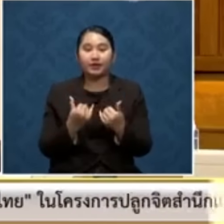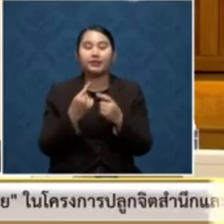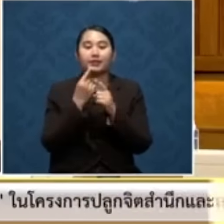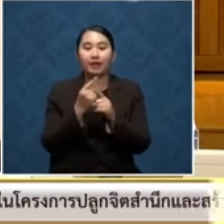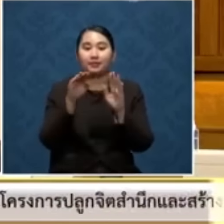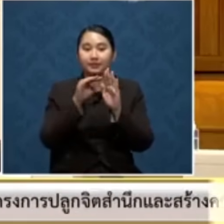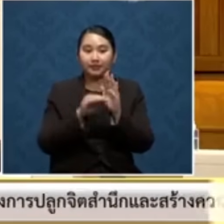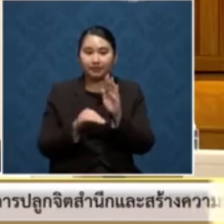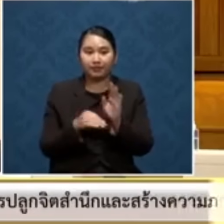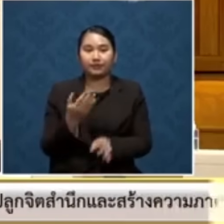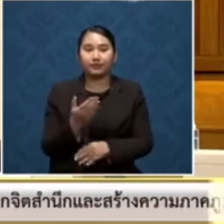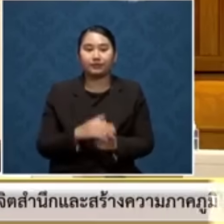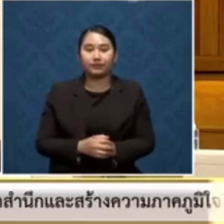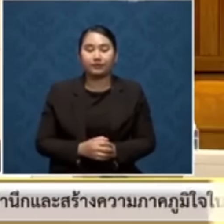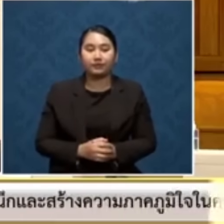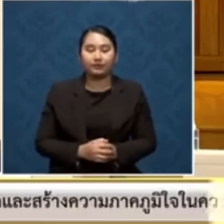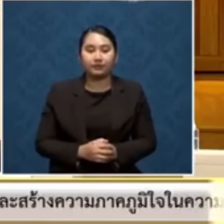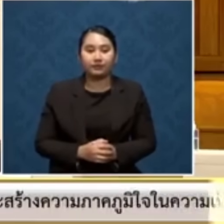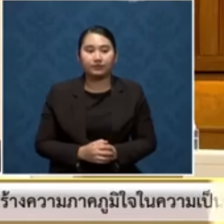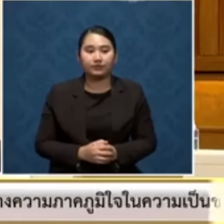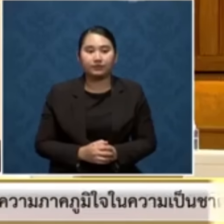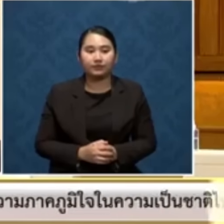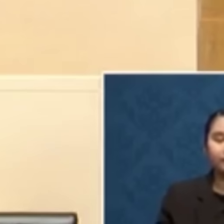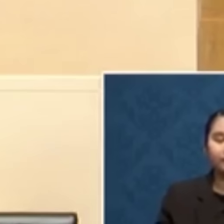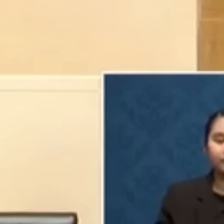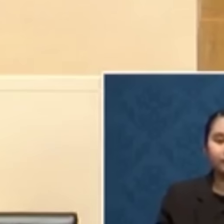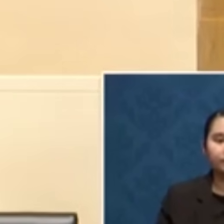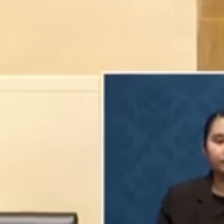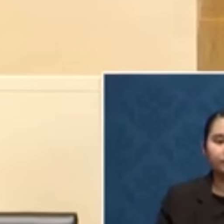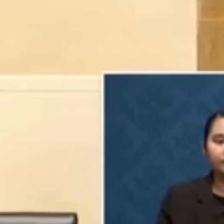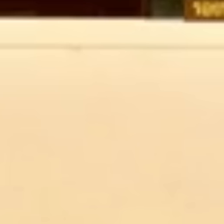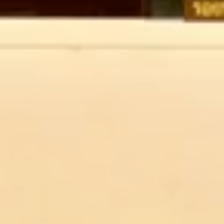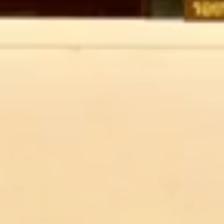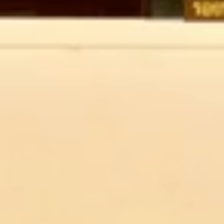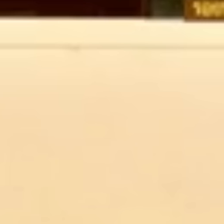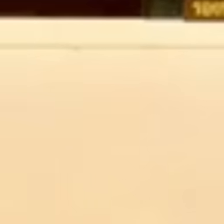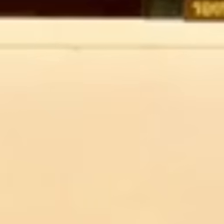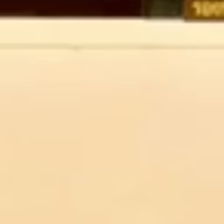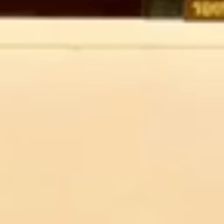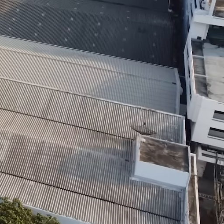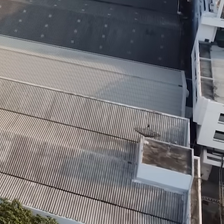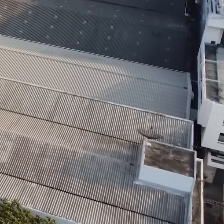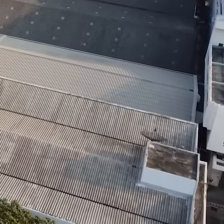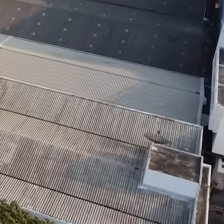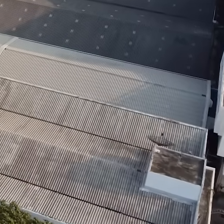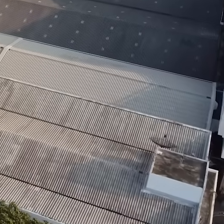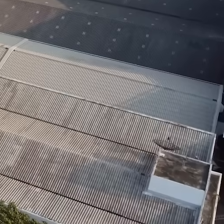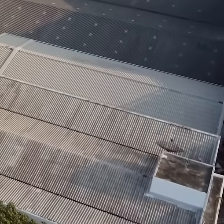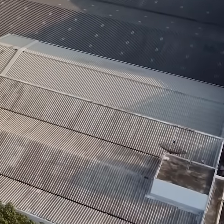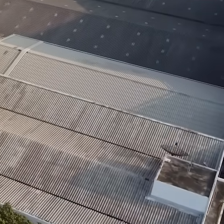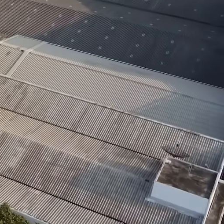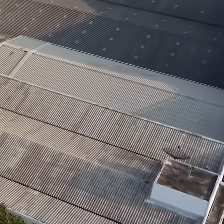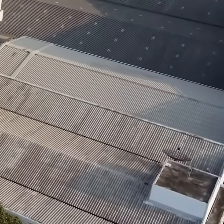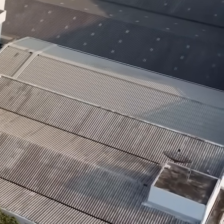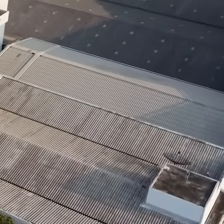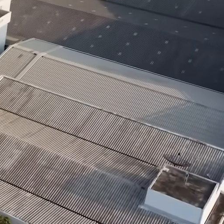ามเรือวาระครับครับ แม่งเลยไหม ครับเดือนท่านประธานครับ แม่งเลยไหม ครับเดือนท่านประธานครับ แม่งเลยไหม ครับเดือนท่านประธานครับ เดลินิวร่วมด้วย